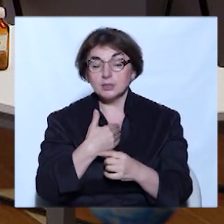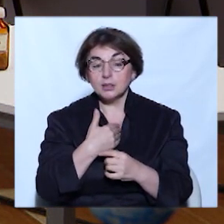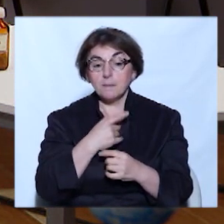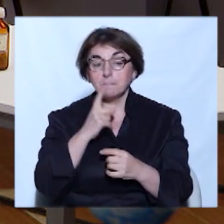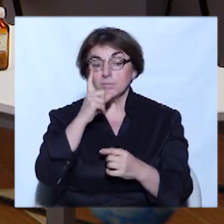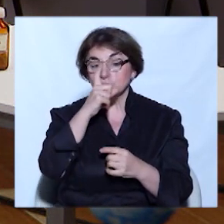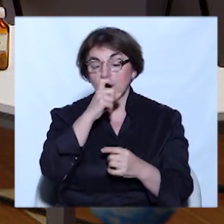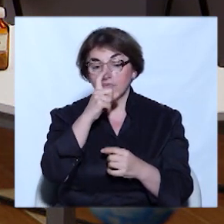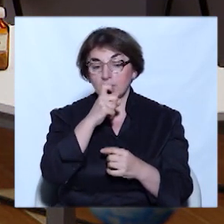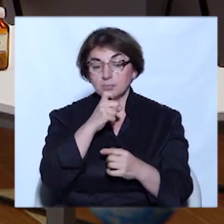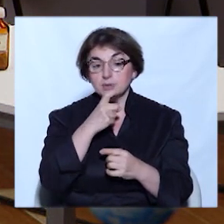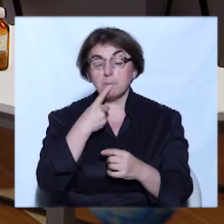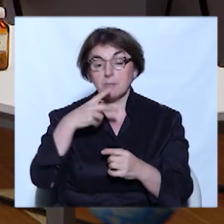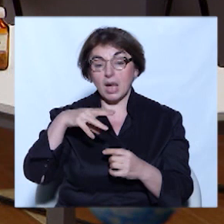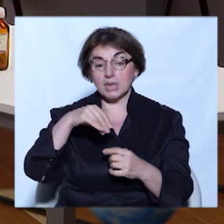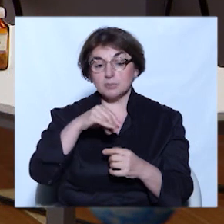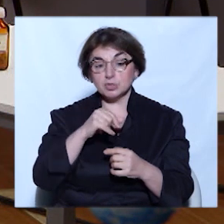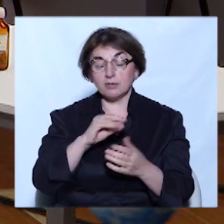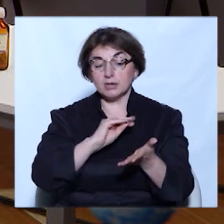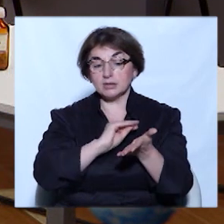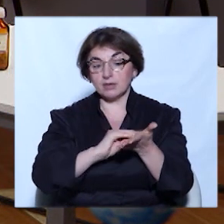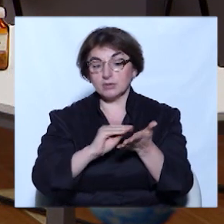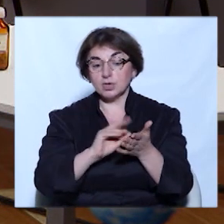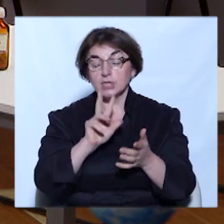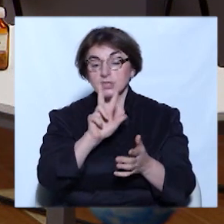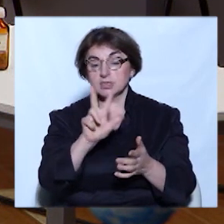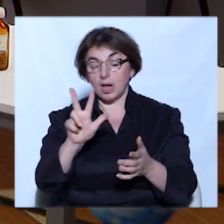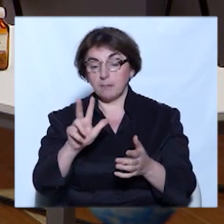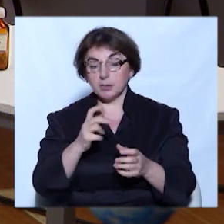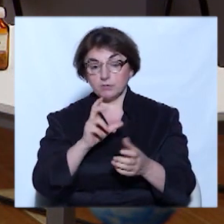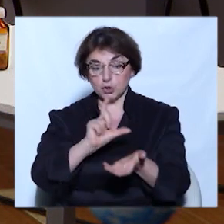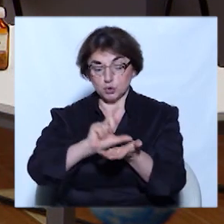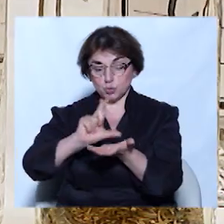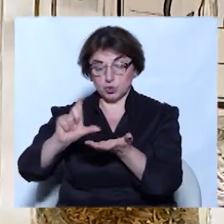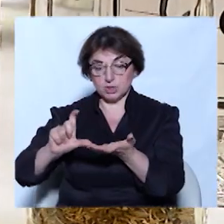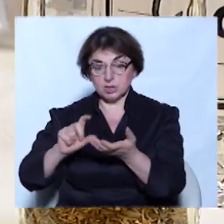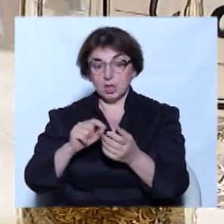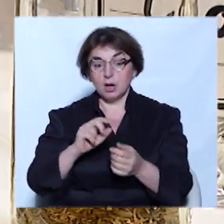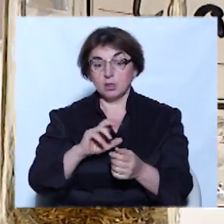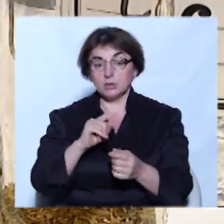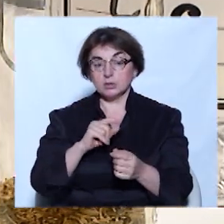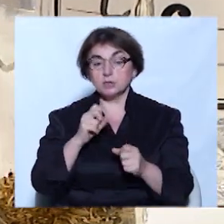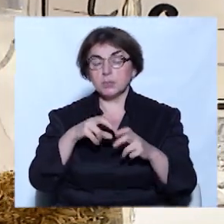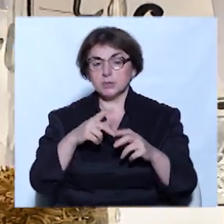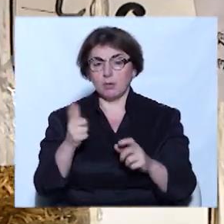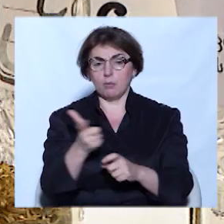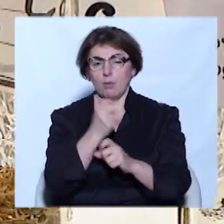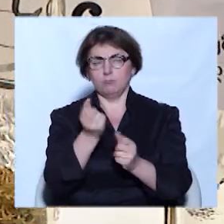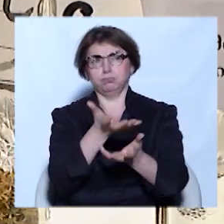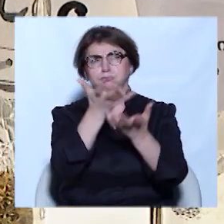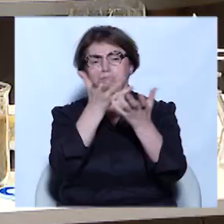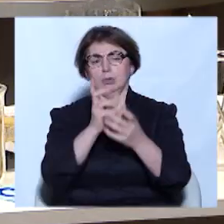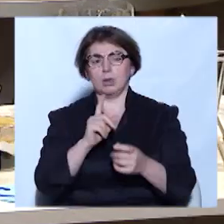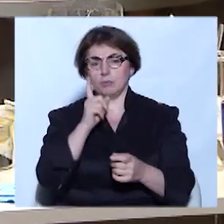მჟავების მარილმჟავა დავაწერე სამივე ჭურჭელს, H-ქლორია, მარილმჟავა, ბოლავი მჟავა და იმისათვის,